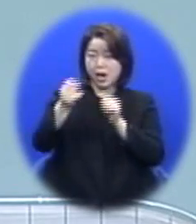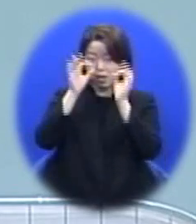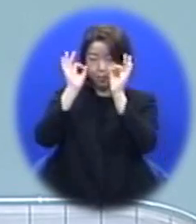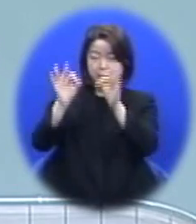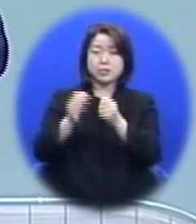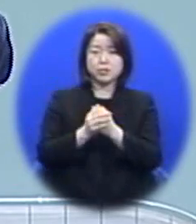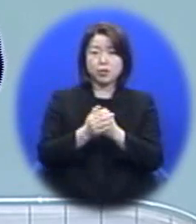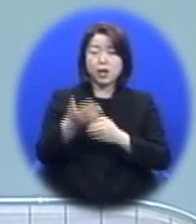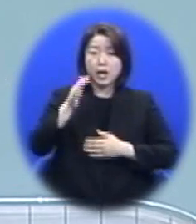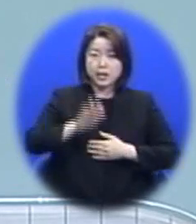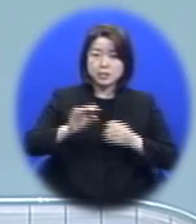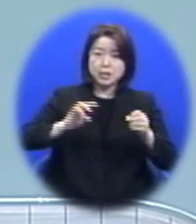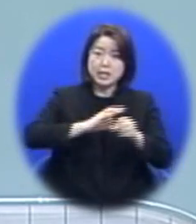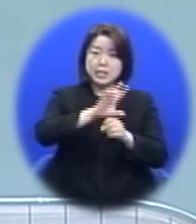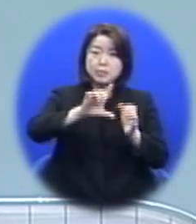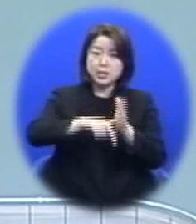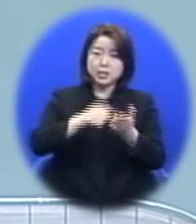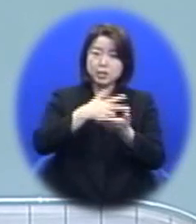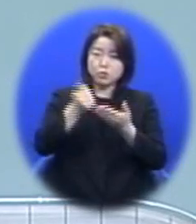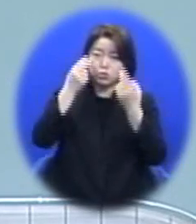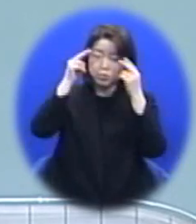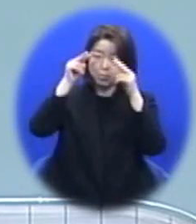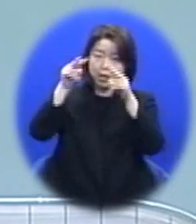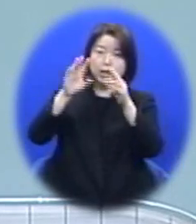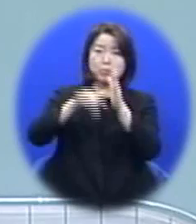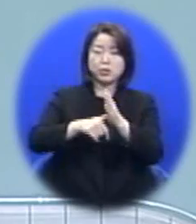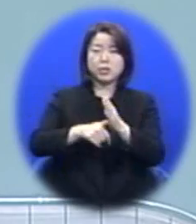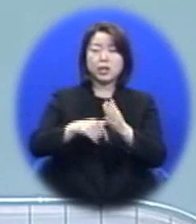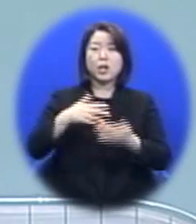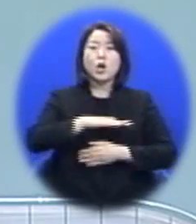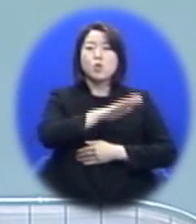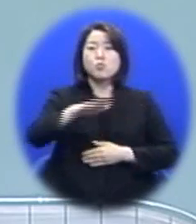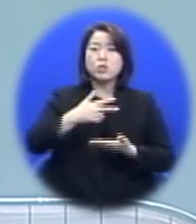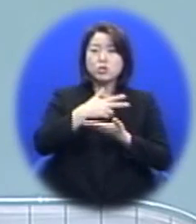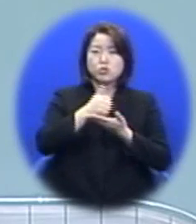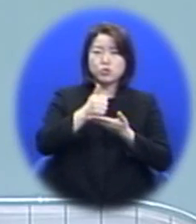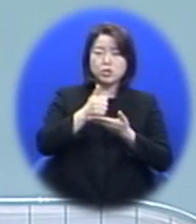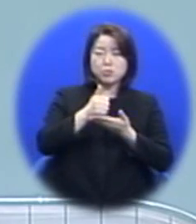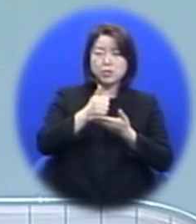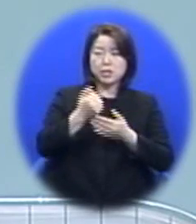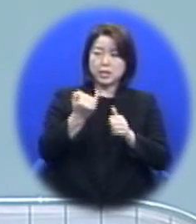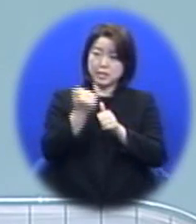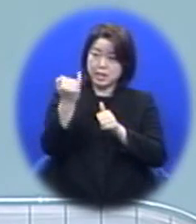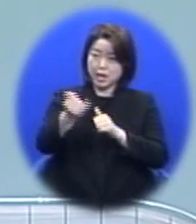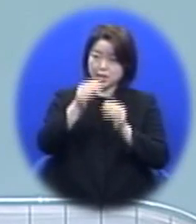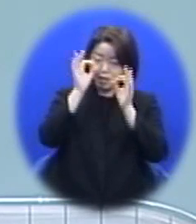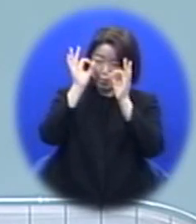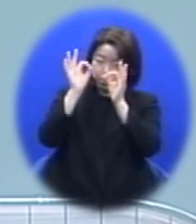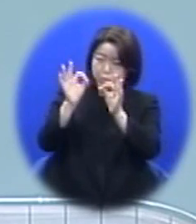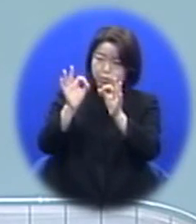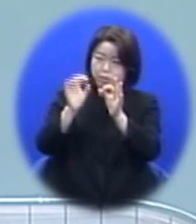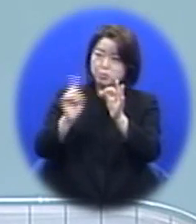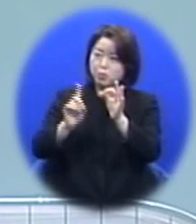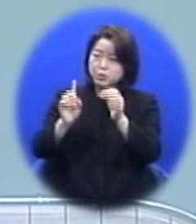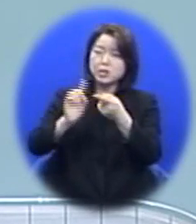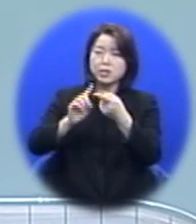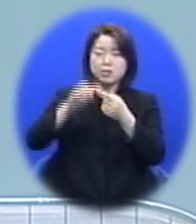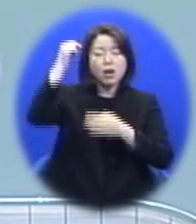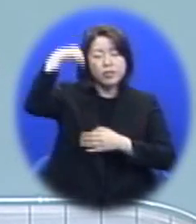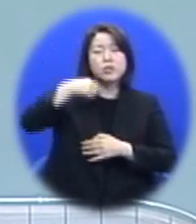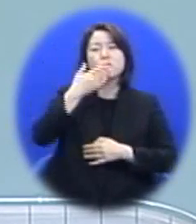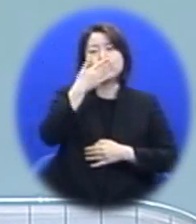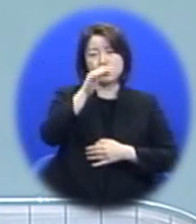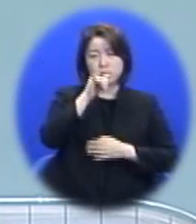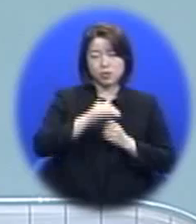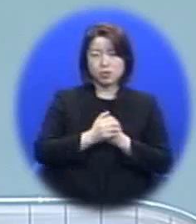보았습니다. 24시간 주님을 바라보면서 우리 주님이 제 아내를 보시는 것이 어떤지 크게 느껴져요.